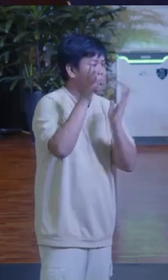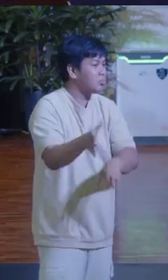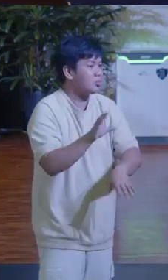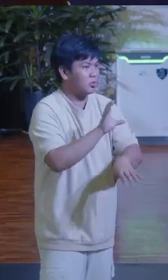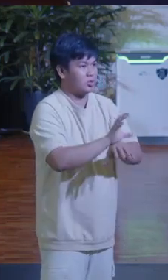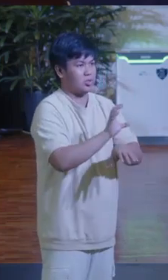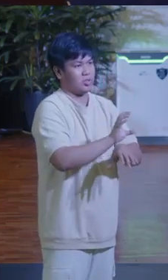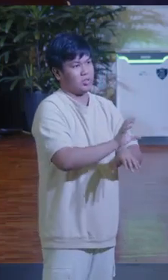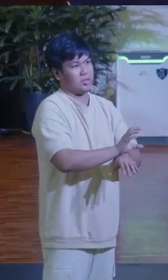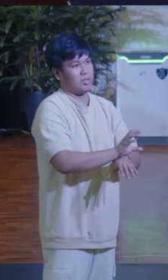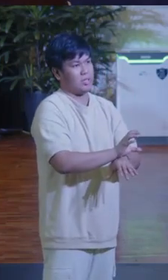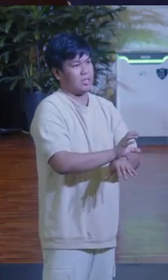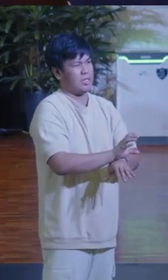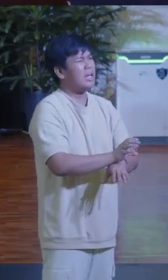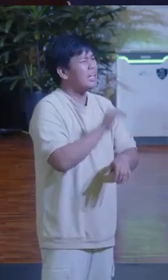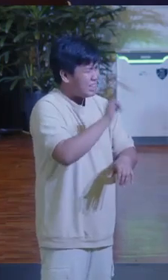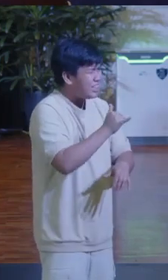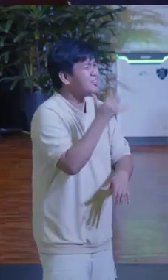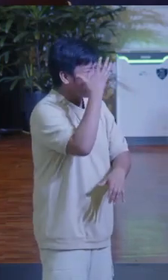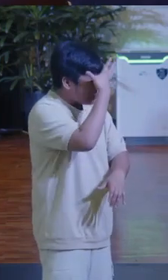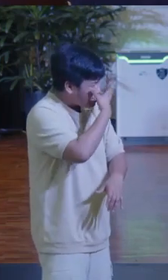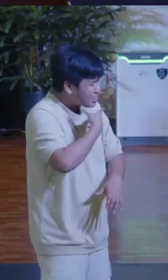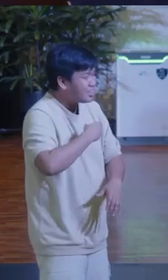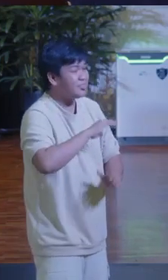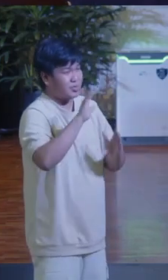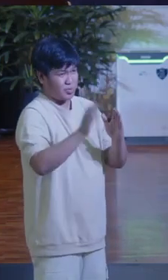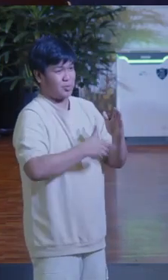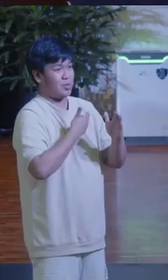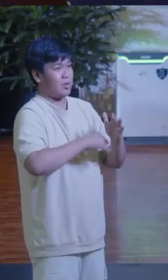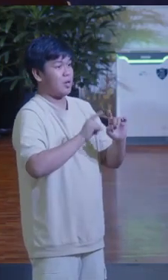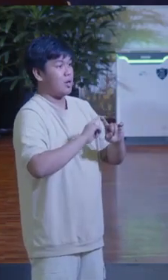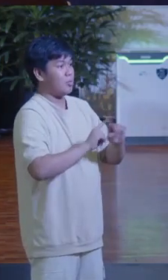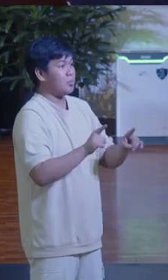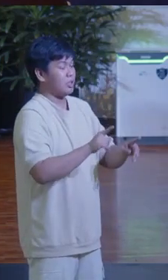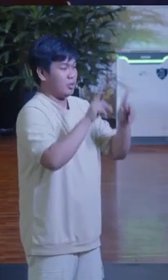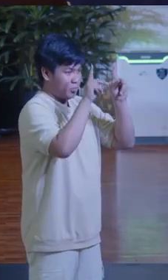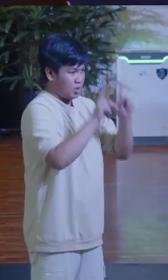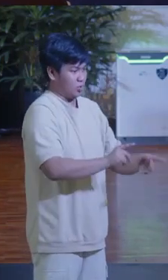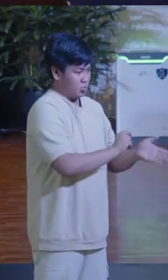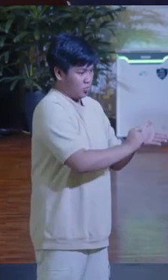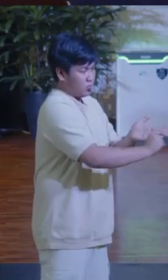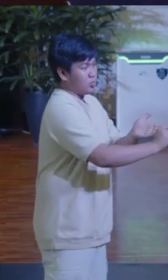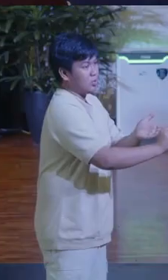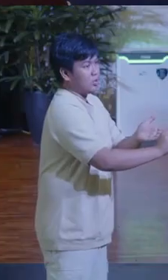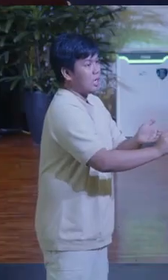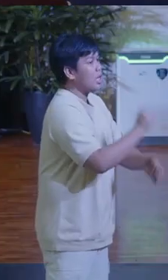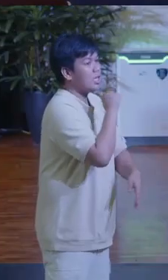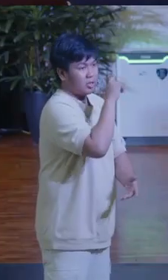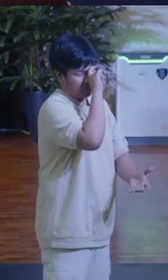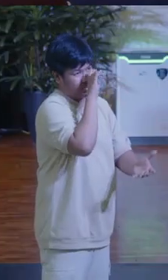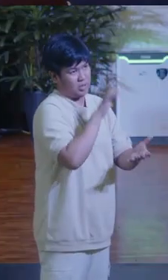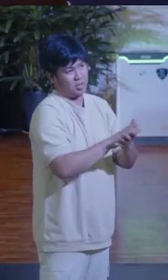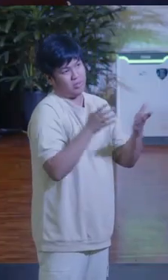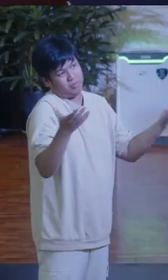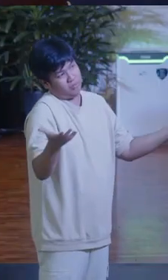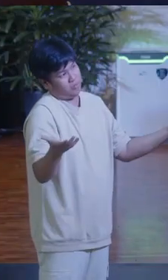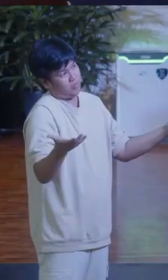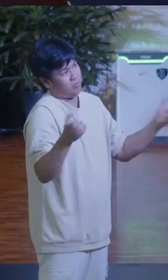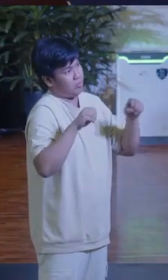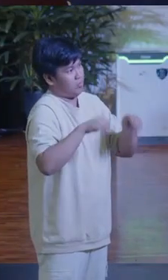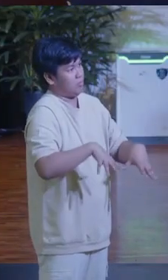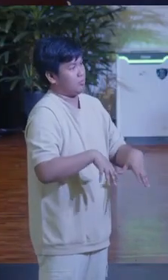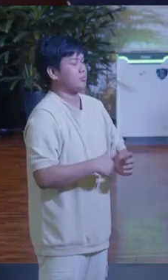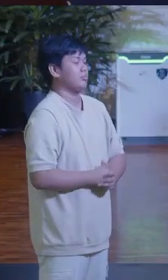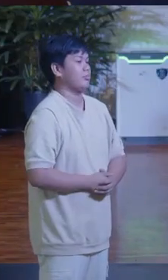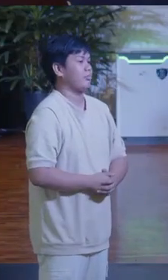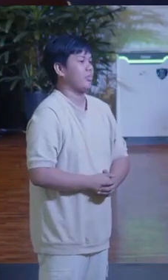kanila maganda Ayon naman sa scripture So okay lang. Pag nakalusot kay P-Migs,